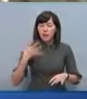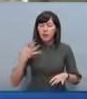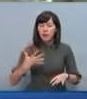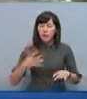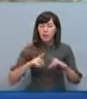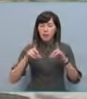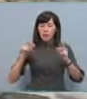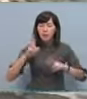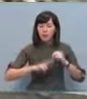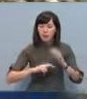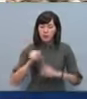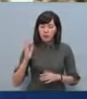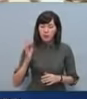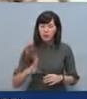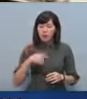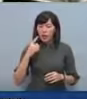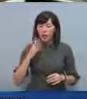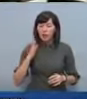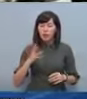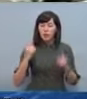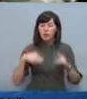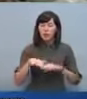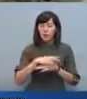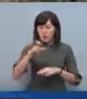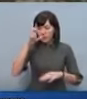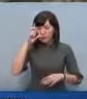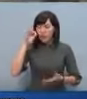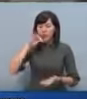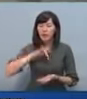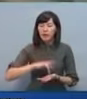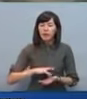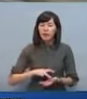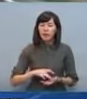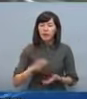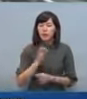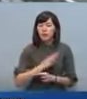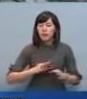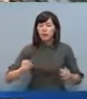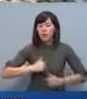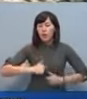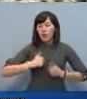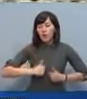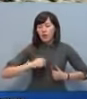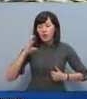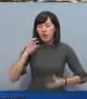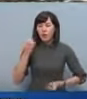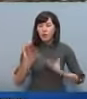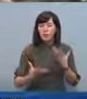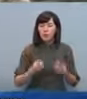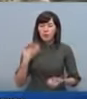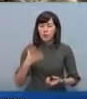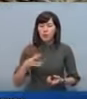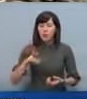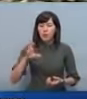нысан бой түктейтін болады. Атап айтқанда ұлы дала елі орталығы менен шығыс моншасы, субұрқақтар алаңы және Қожа